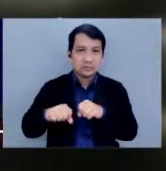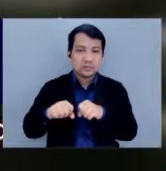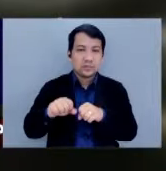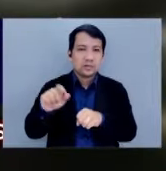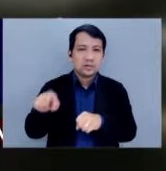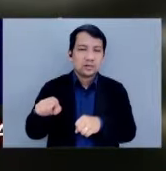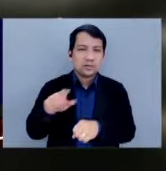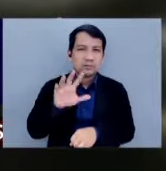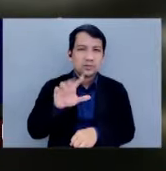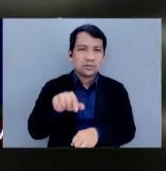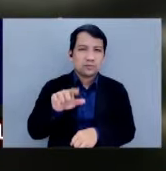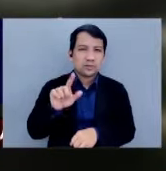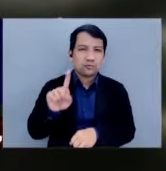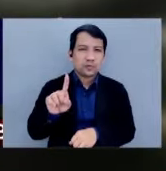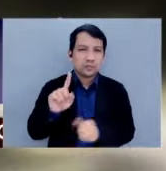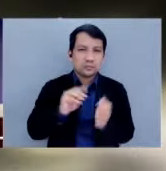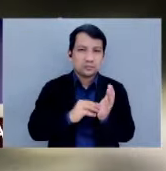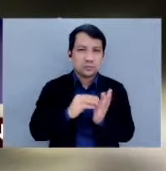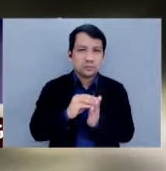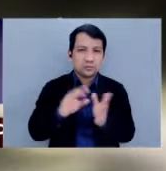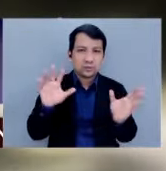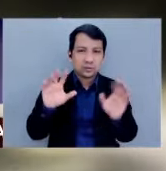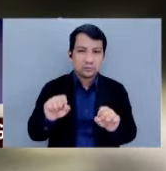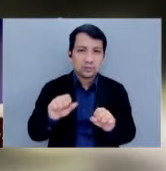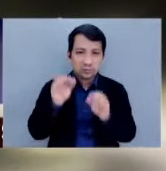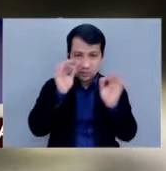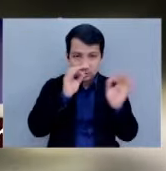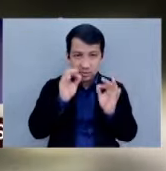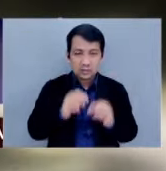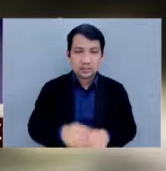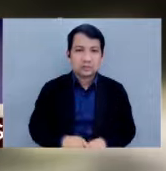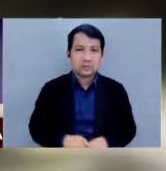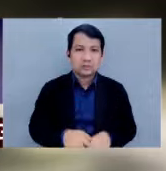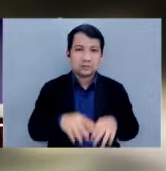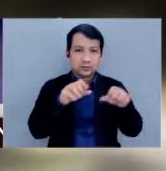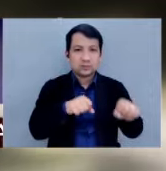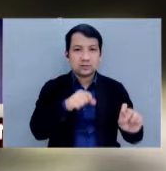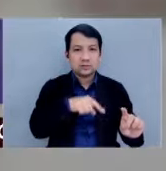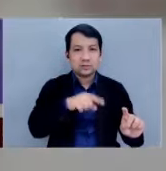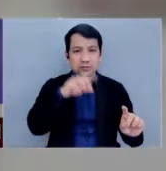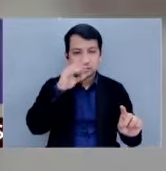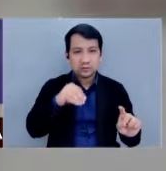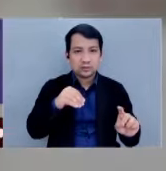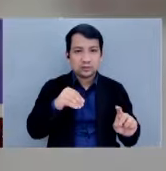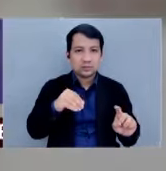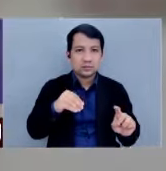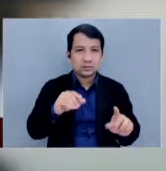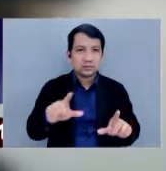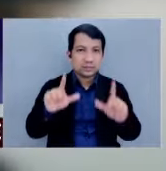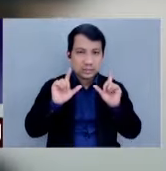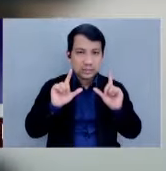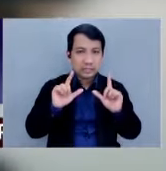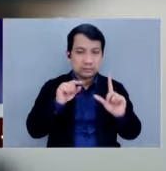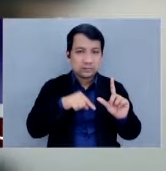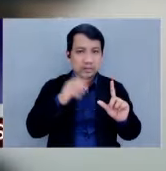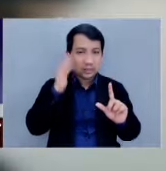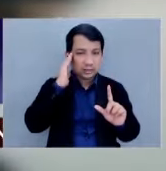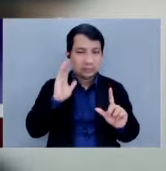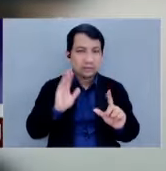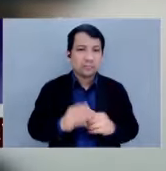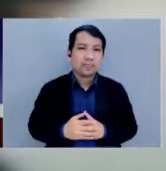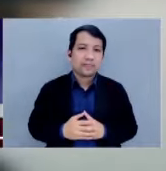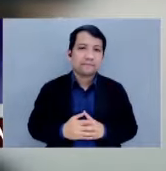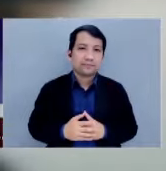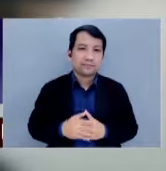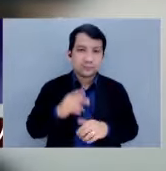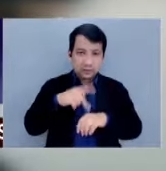5.1 million pesos na halaga ng shabu. Arestado ang isang suspect na high-value individual. Sa Parañaque